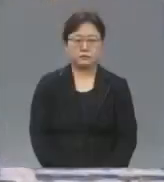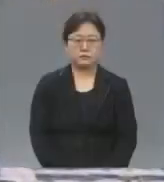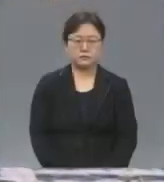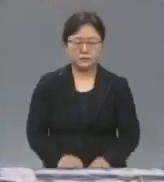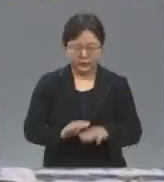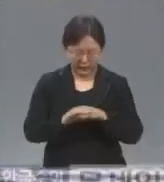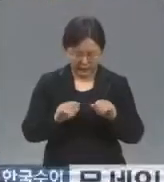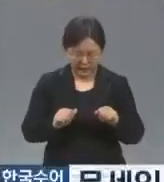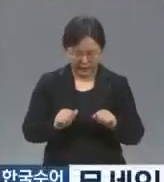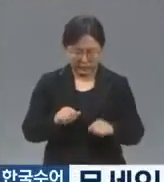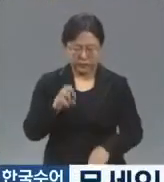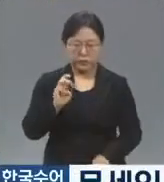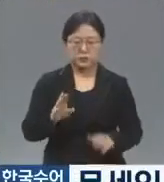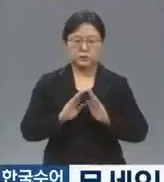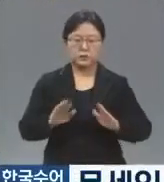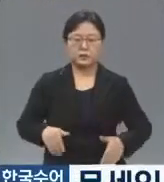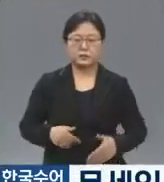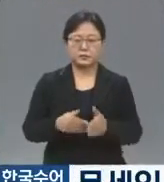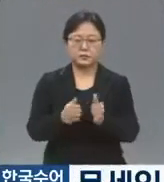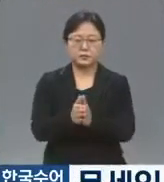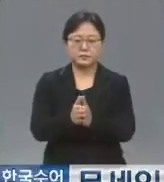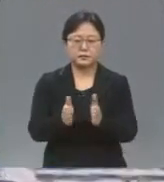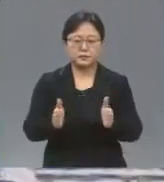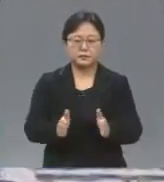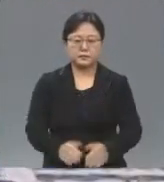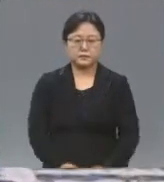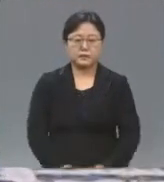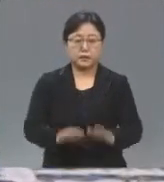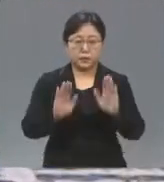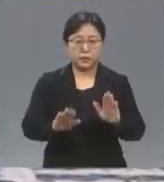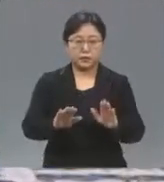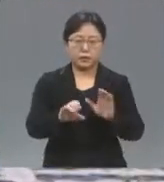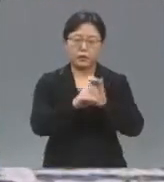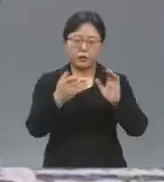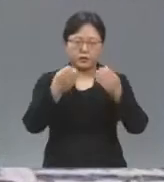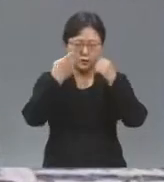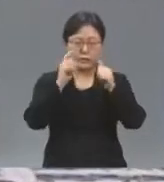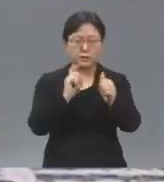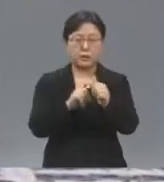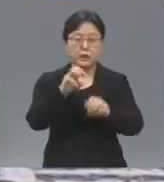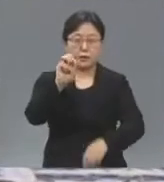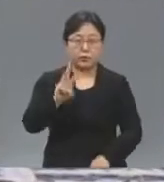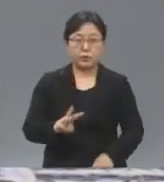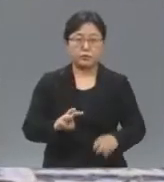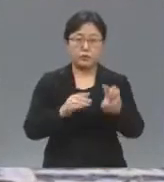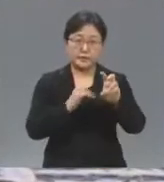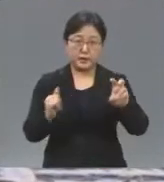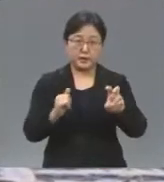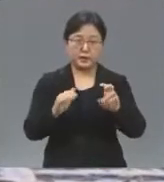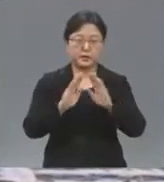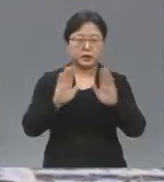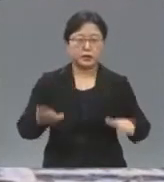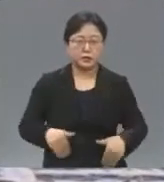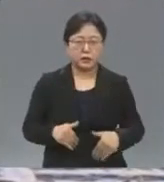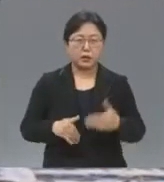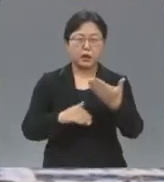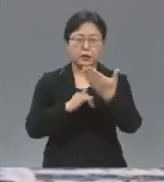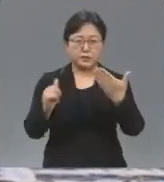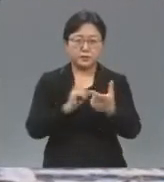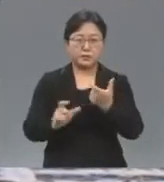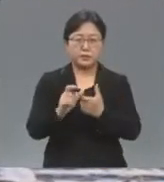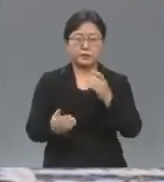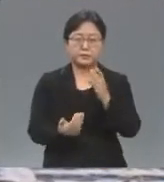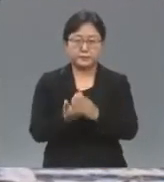안녕하십니까 개회사 없이 뉴스 광주 전남권 소식입니다 오늘 크루 내고 신규 각진 자는 광주지역에서 20명 전남지역에서 9명이